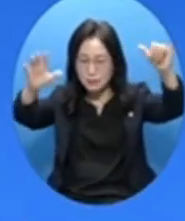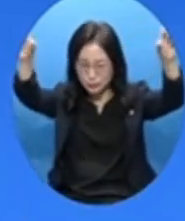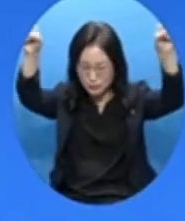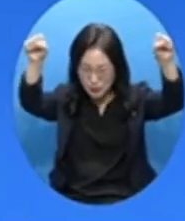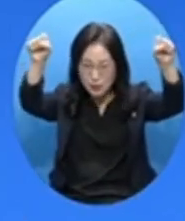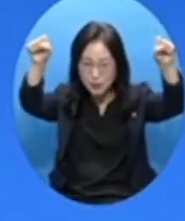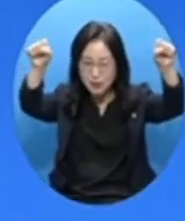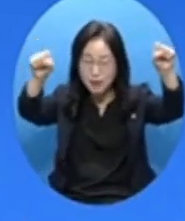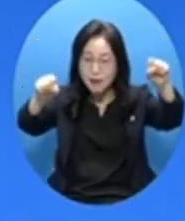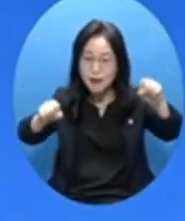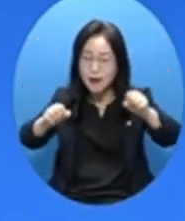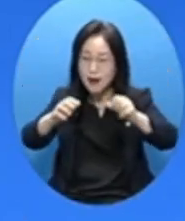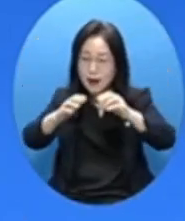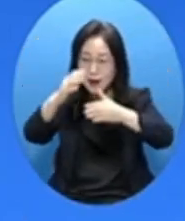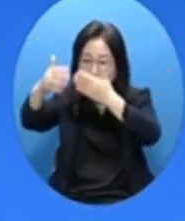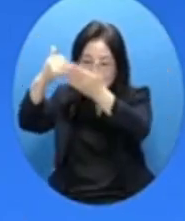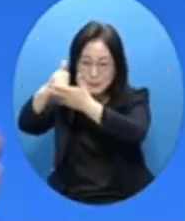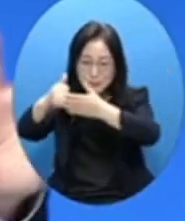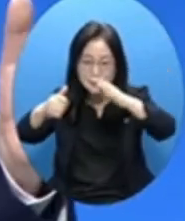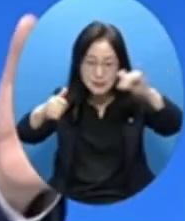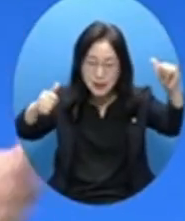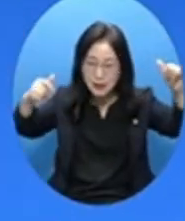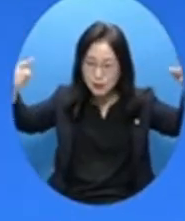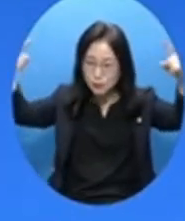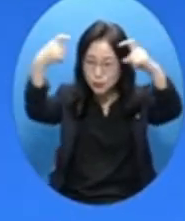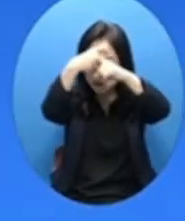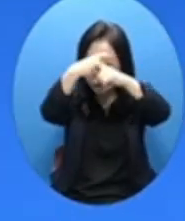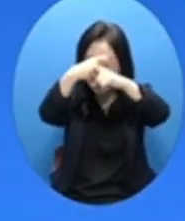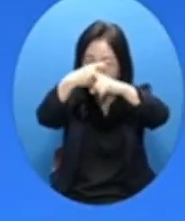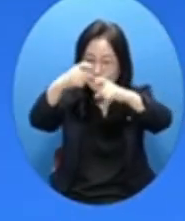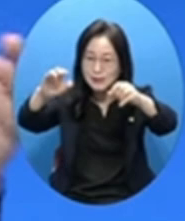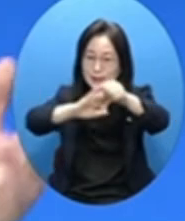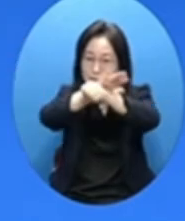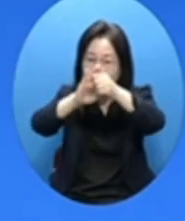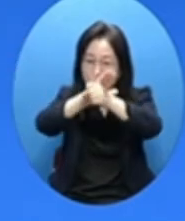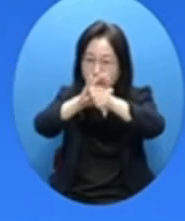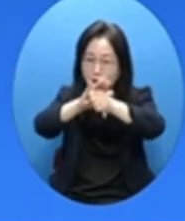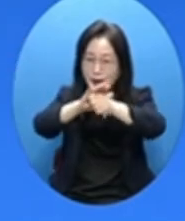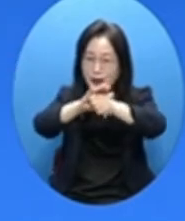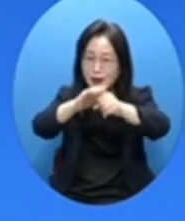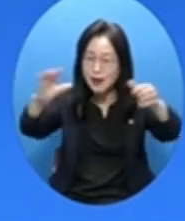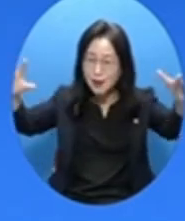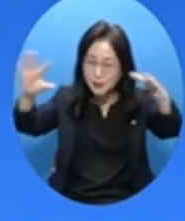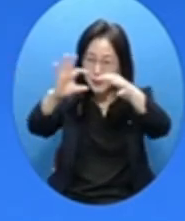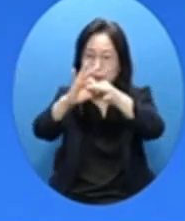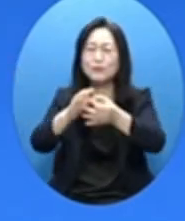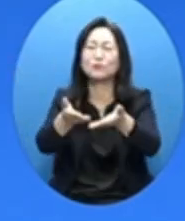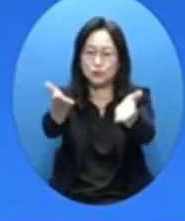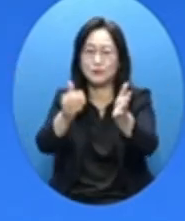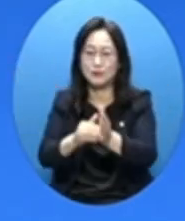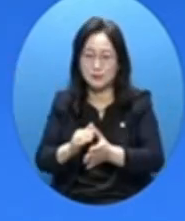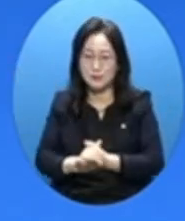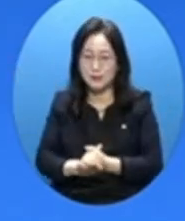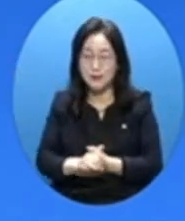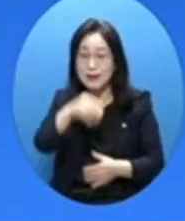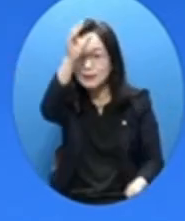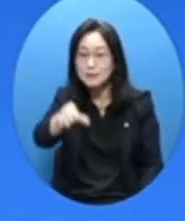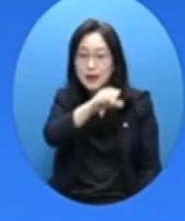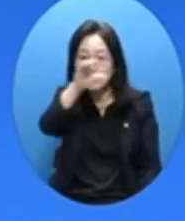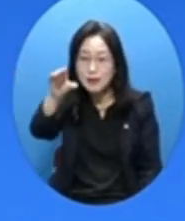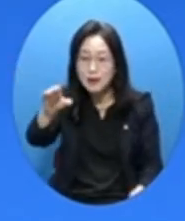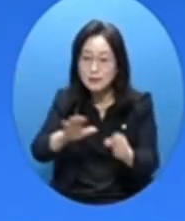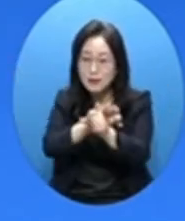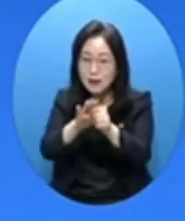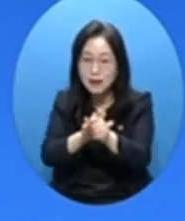하나님과 인간이 원수된 것을 사랑의 다리를 와서 호독하게 만들어 주셨습니다이 십자가 사랑으로